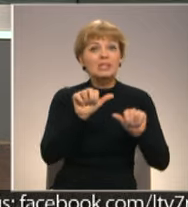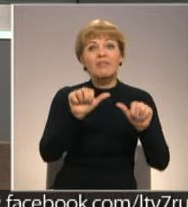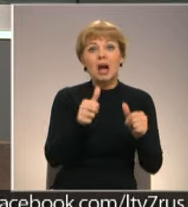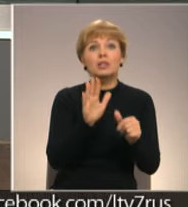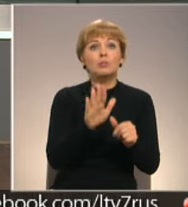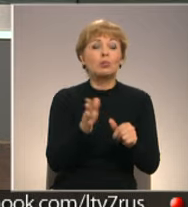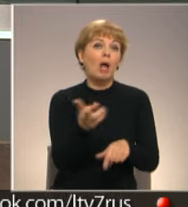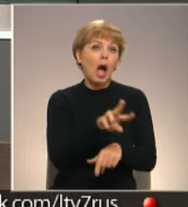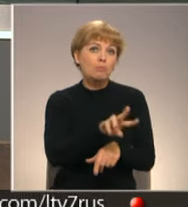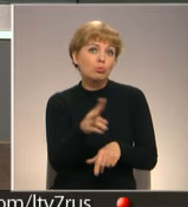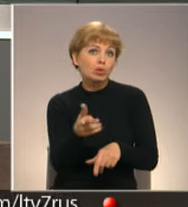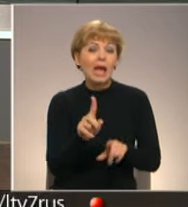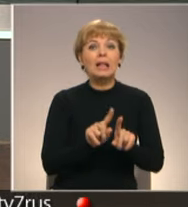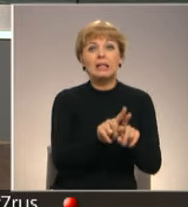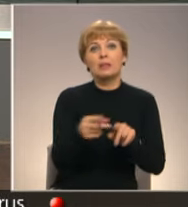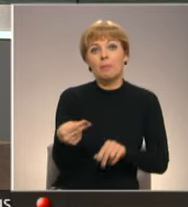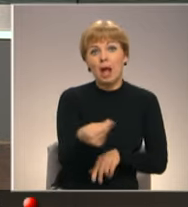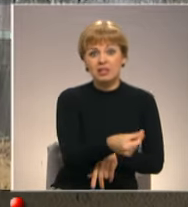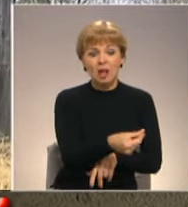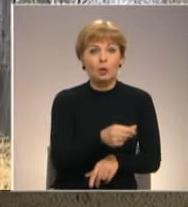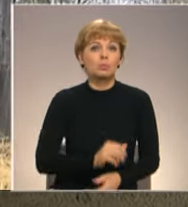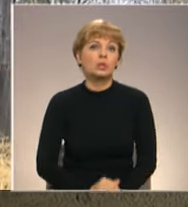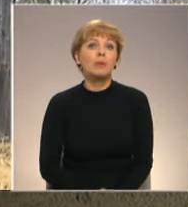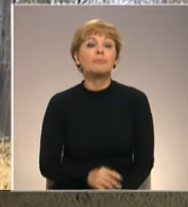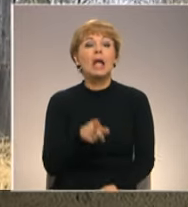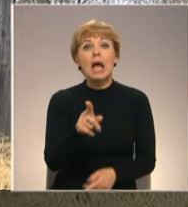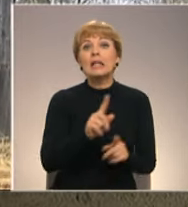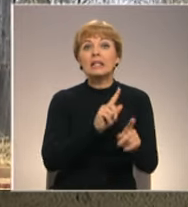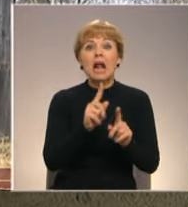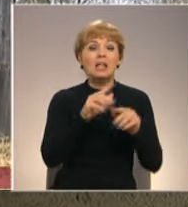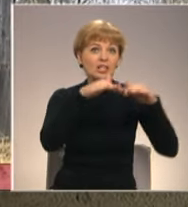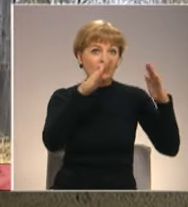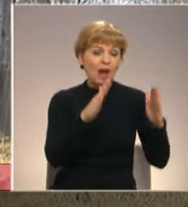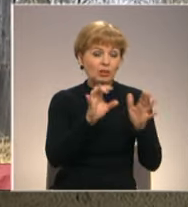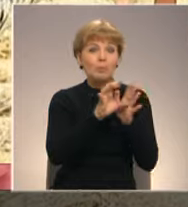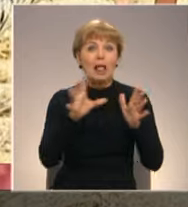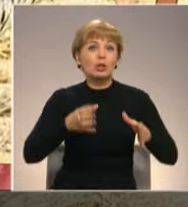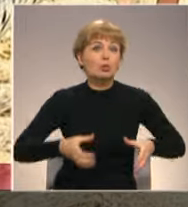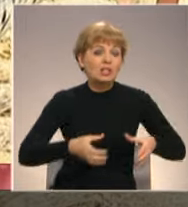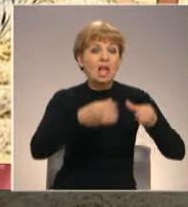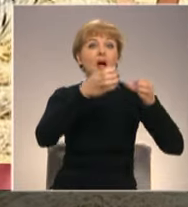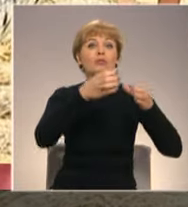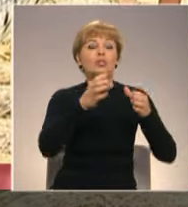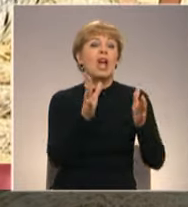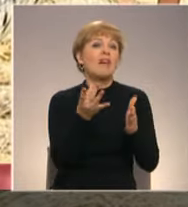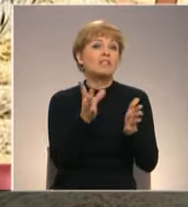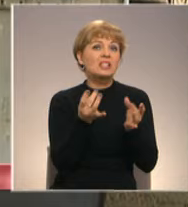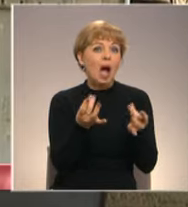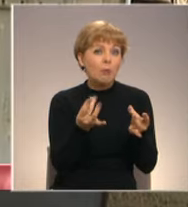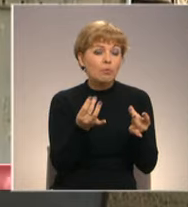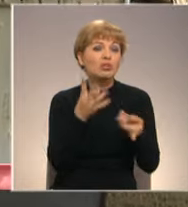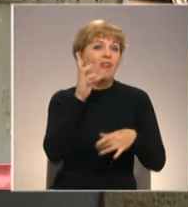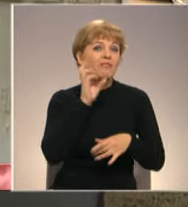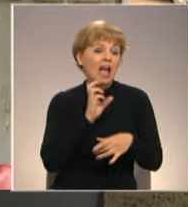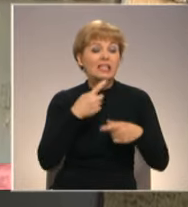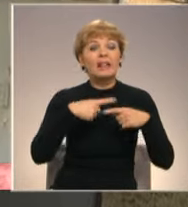līdzmaksājums. Skaidro devās Elīna Lapiņa. Pie transformatora elektrolīnijas stabu balsti sapuvuši, vecas arī jau tā